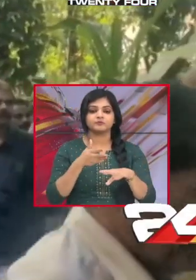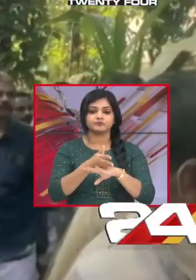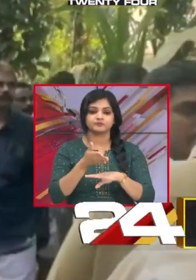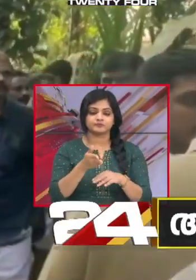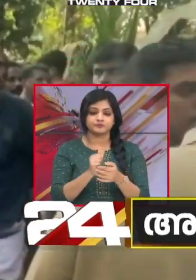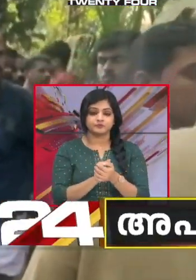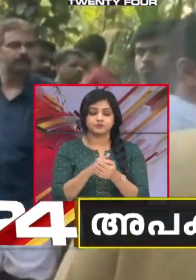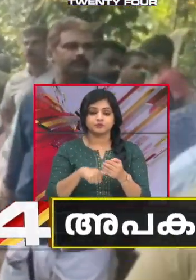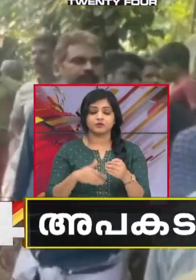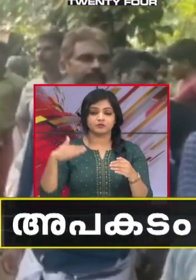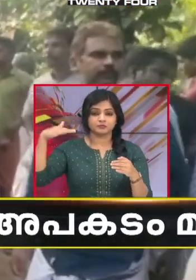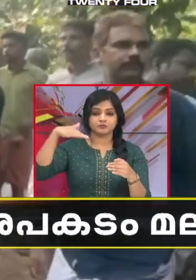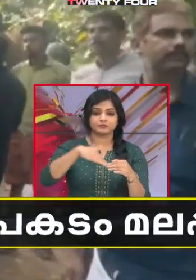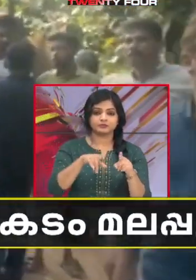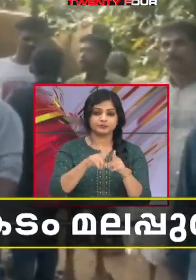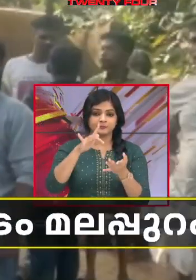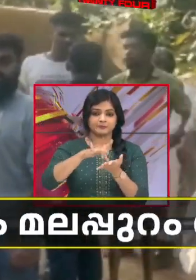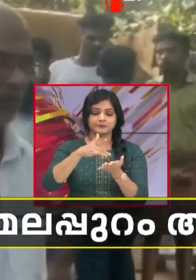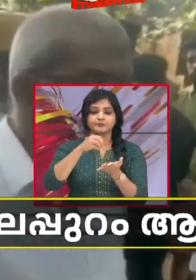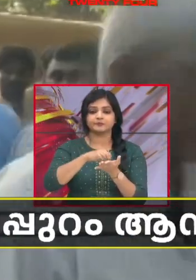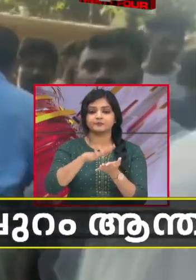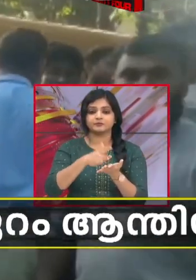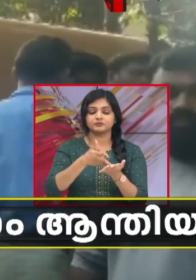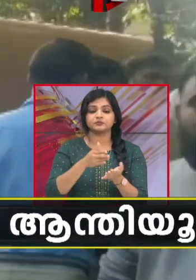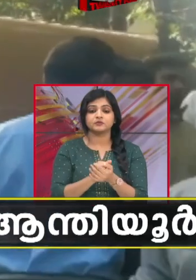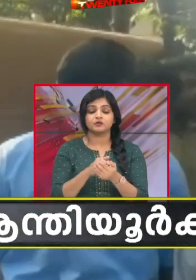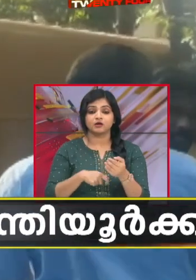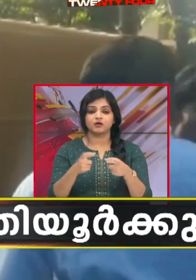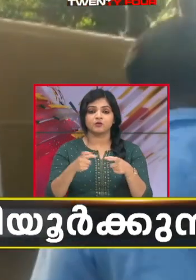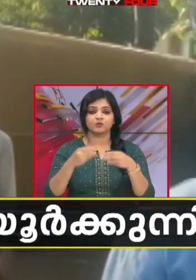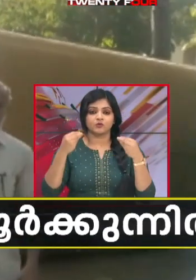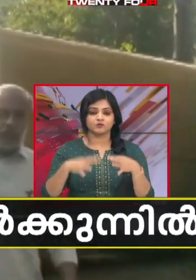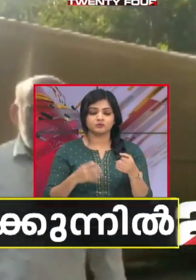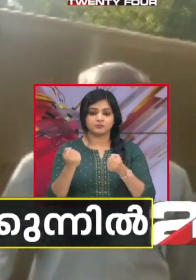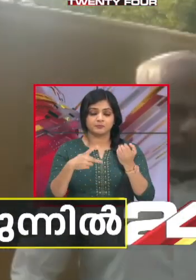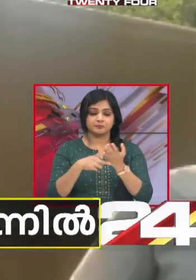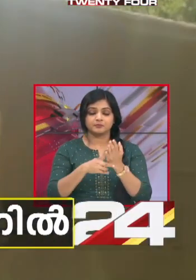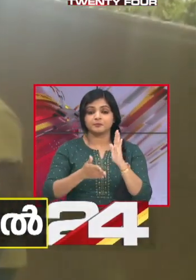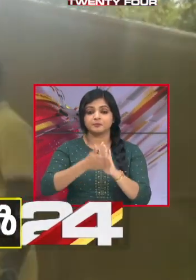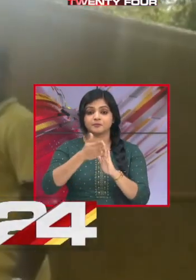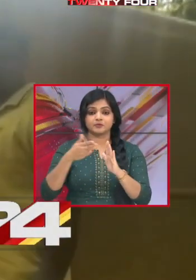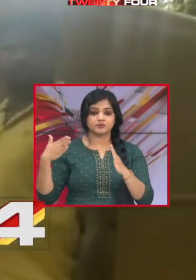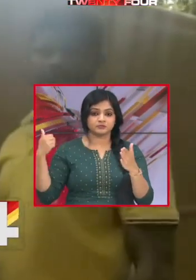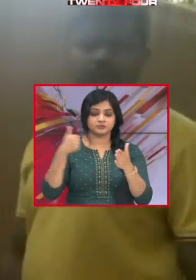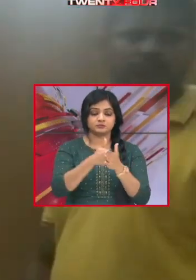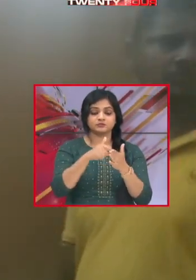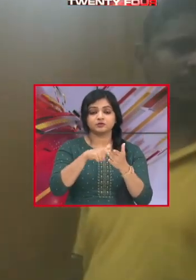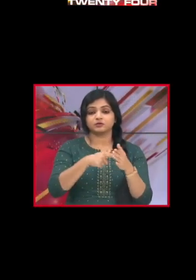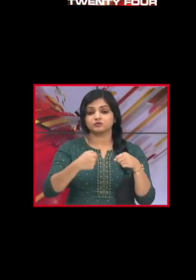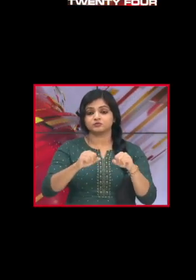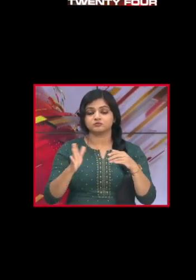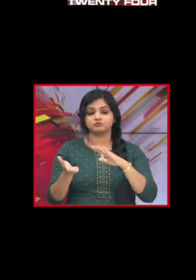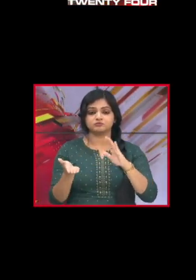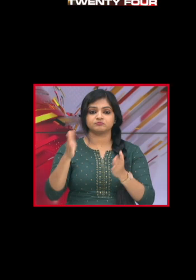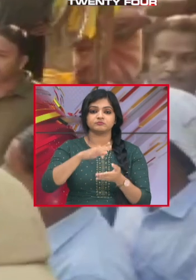സംഭവിച്ചിട്ടുള്ളത് ഇതൊരു കുത്തനെ ഇറക്കമുള്ള സ്ഥലമാണ് അതുകൊണ്ട് തന്നെ ഈ ഇറക്കത്തിൽ നിയന്ത്രണം വിട്ട ബസ് മതിലിലിടിച്ച ഈ സ്കൂട്ടറിന് മുകളിലേക്ക്